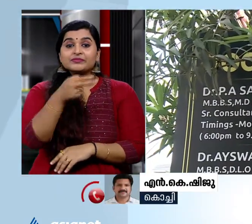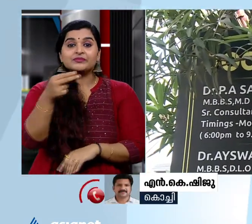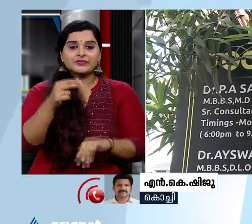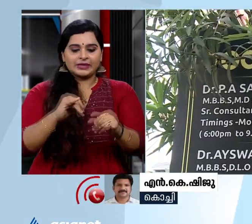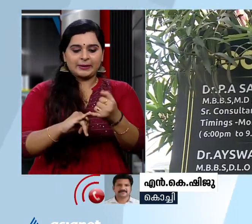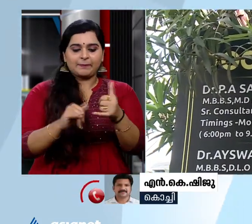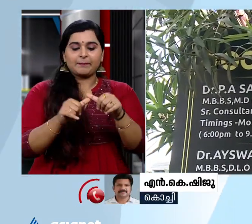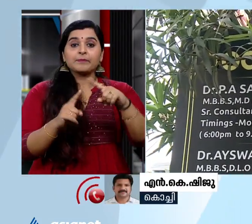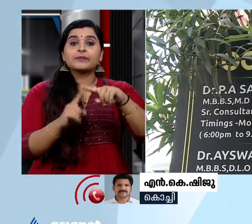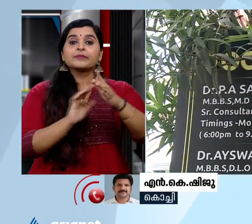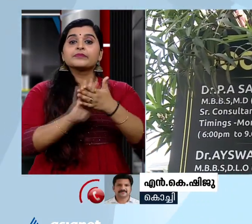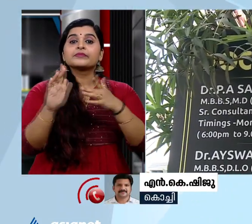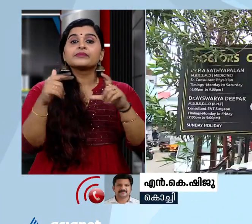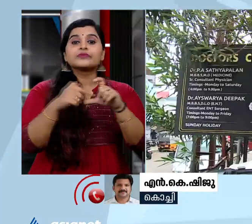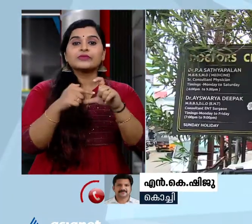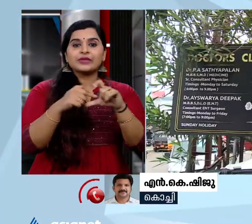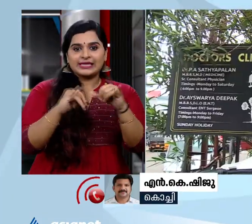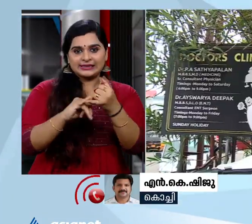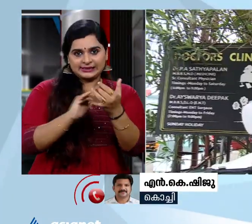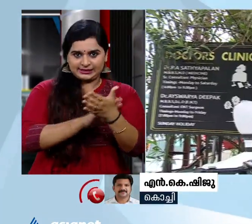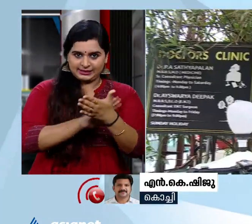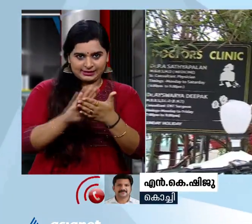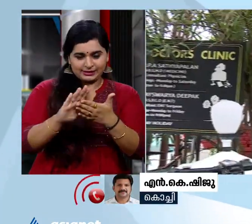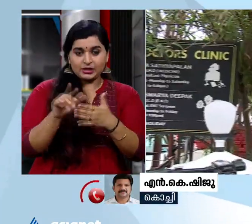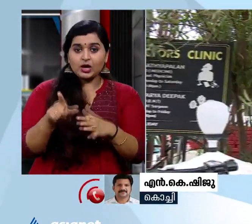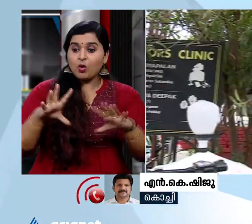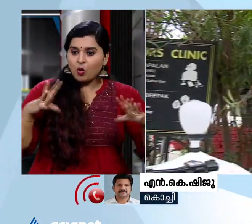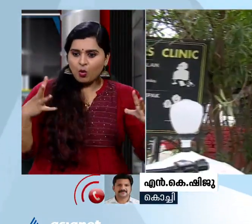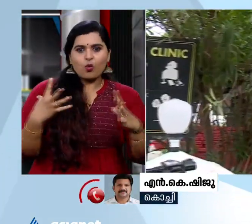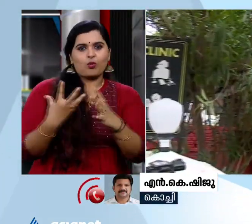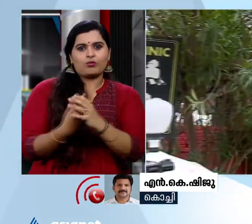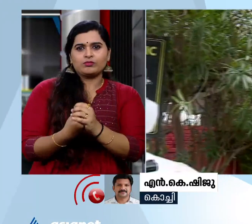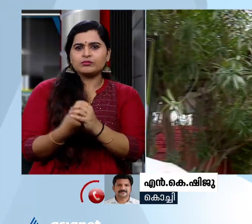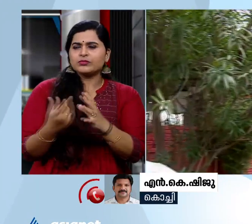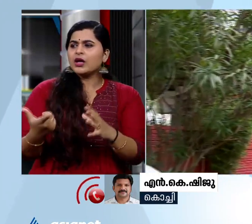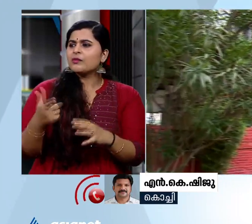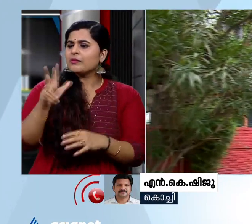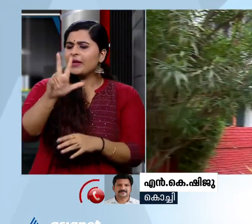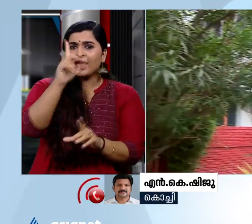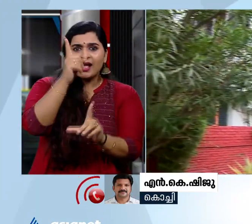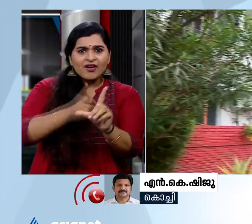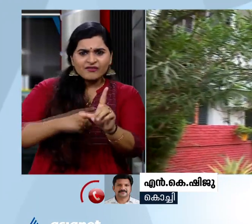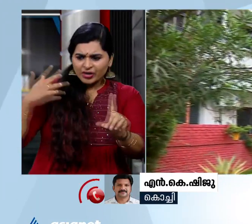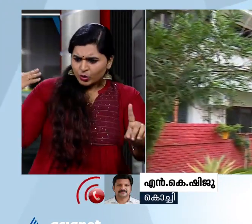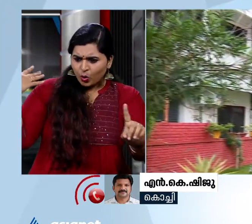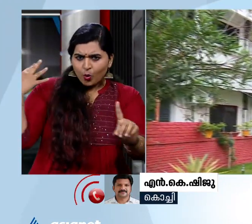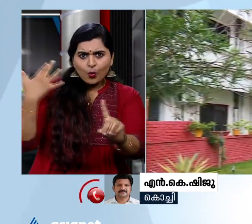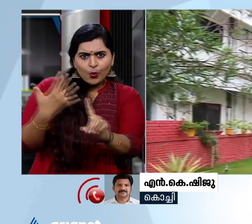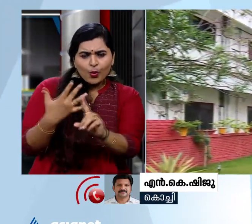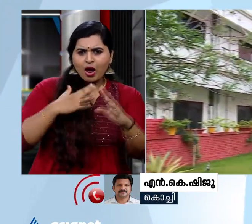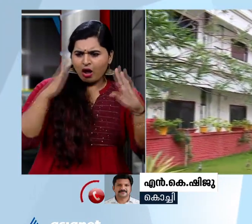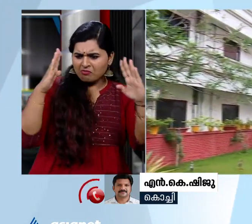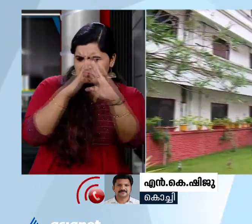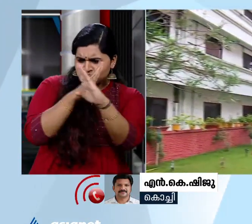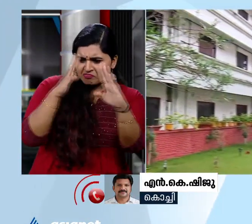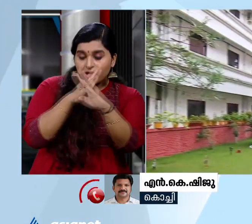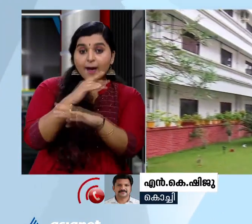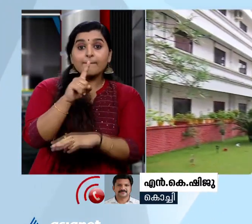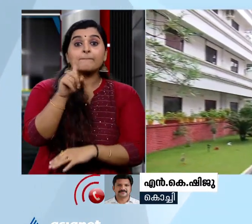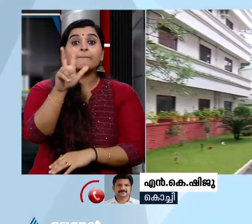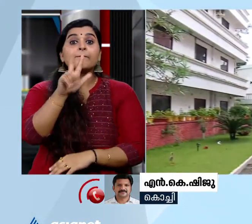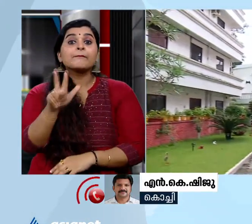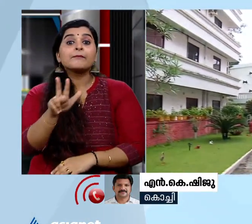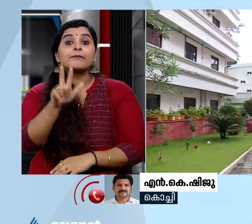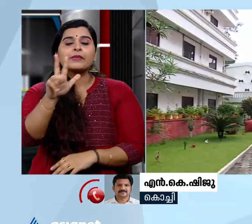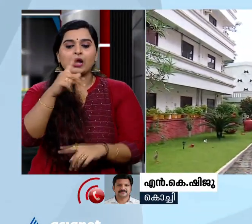പറയുന്ന തൃശൂർ ചേർപ്പിൽ താമസിക്കുന്ന, ഇപ്പോഴും 8 വർഷമായി ഒളിവിൽ കഴിയുകയും 18.5 കോടി വായ്പയെടുക്കുകയും ചെയ്ത